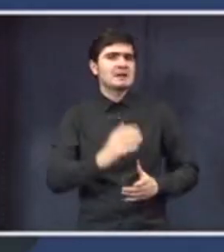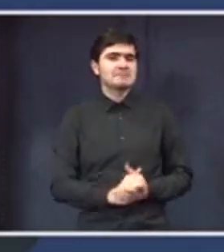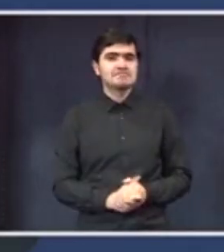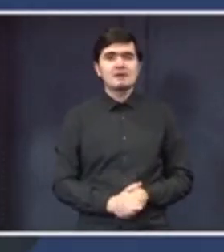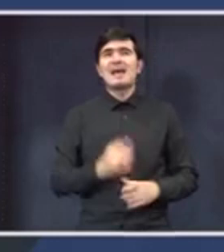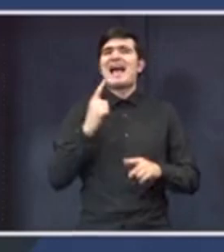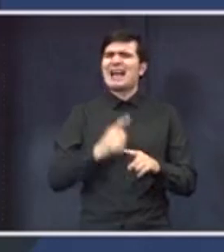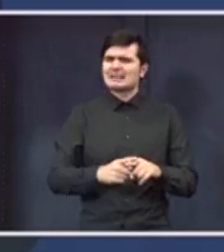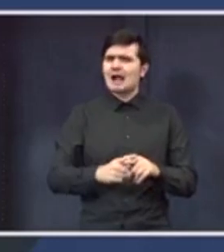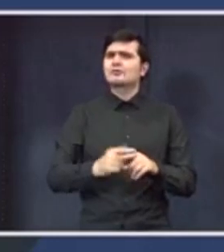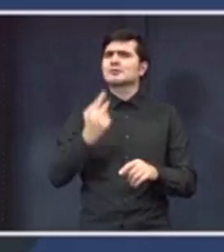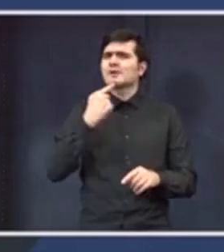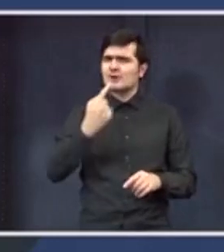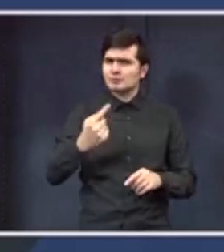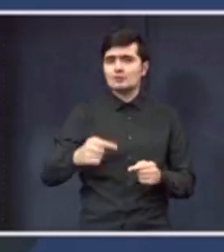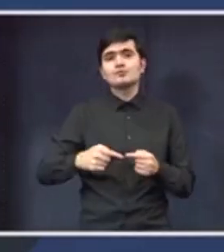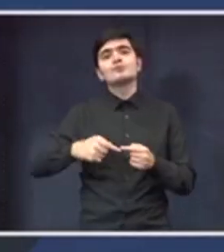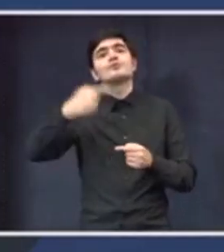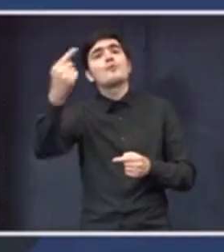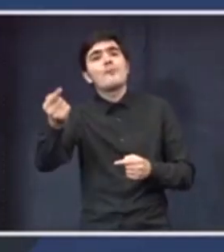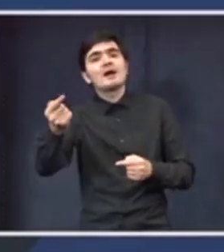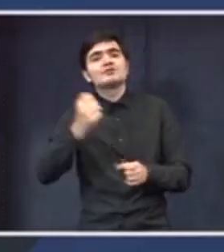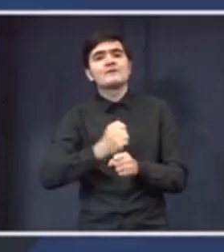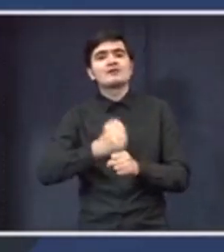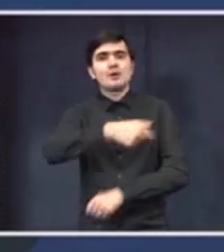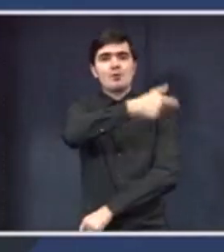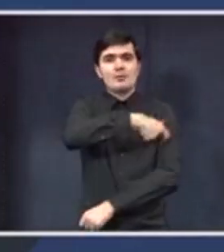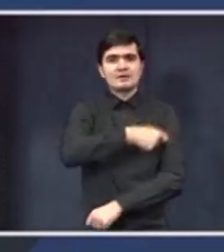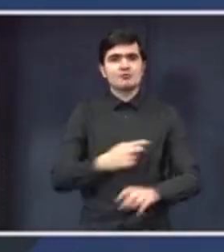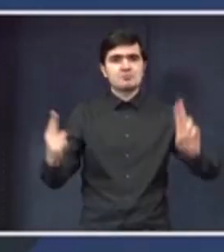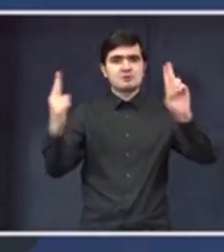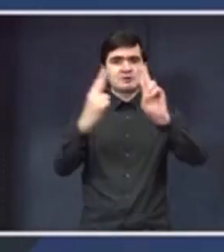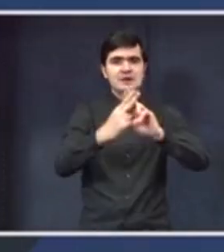Mai exact vom vedea după ce se va întâlni acest comitet, dar